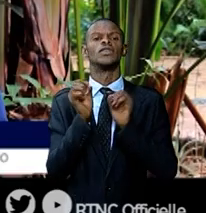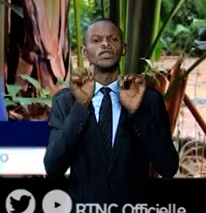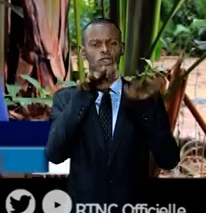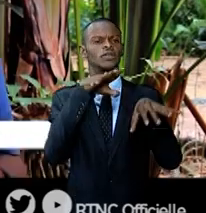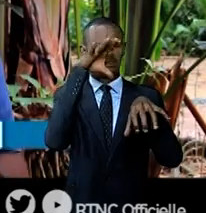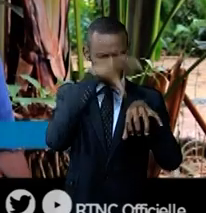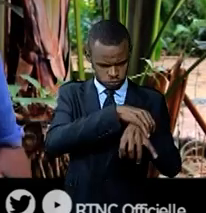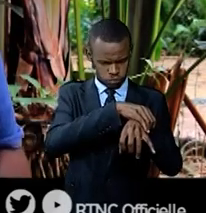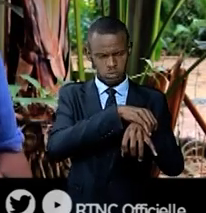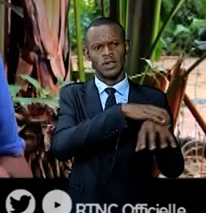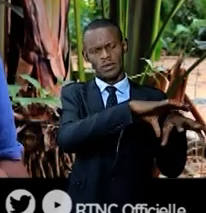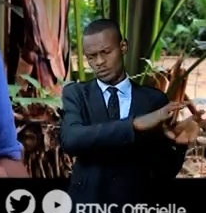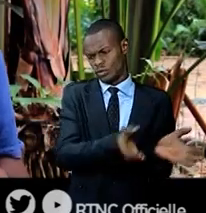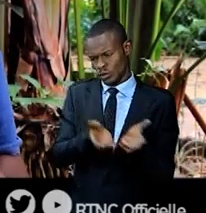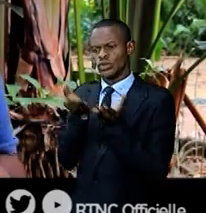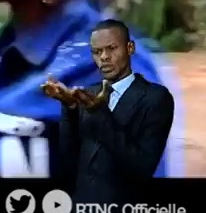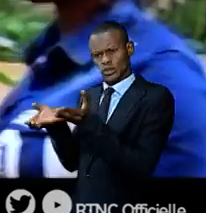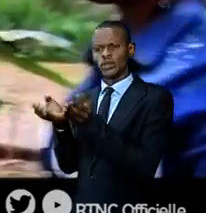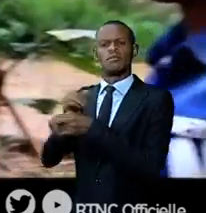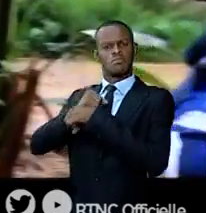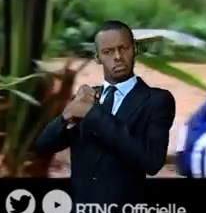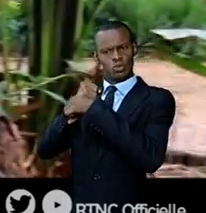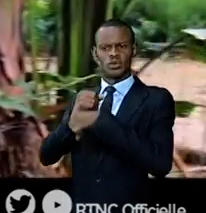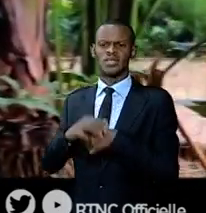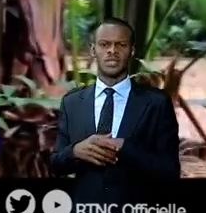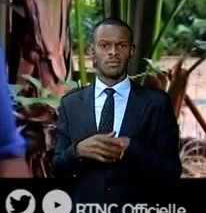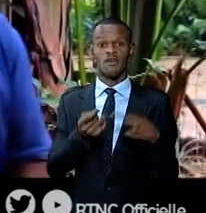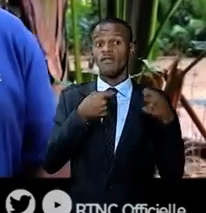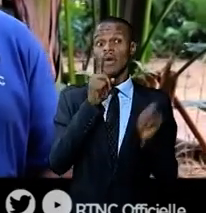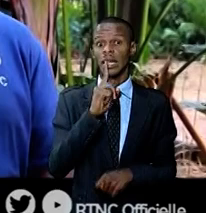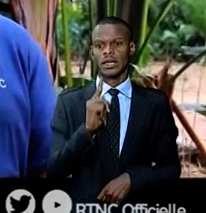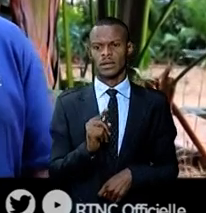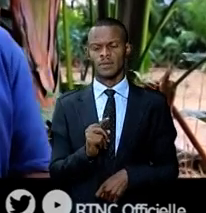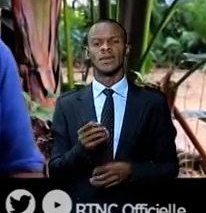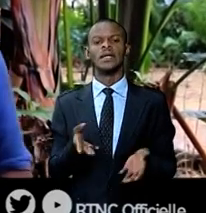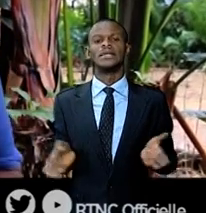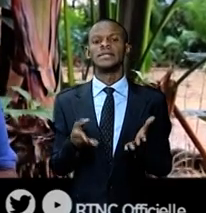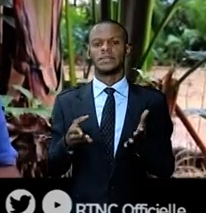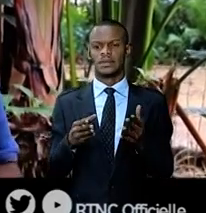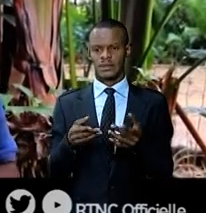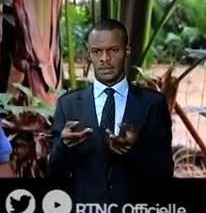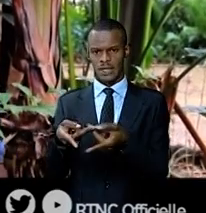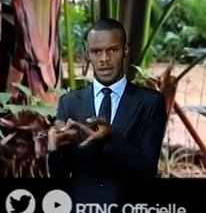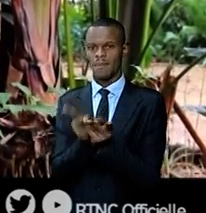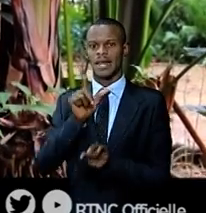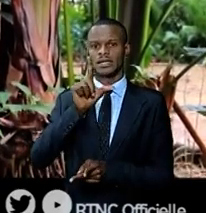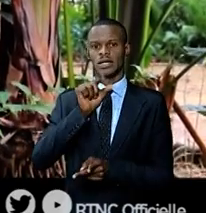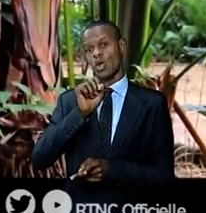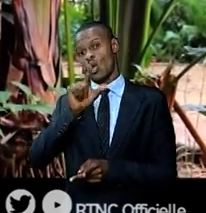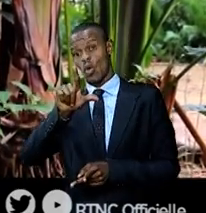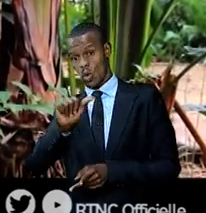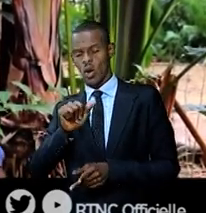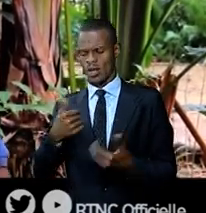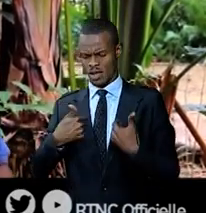cet animal-là, car il est protégé par la loi. Et ici à Lola, nous avons notre équipe de la santé. Donc on a